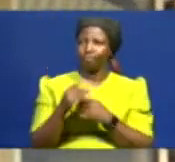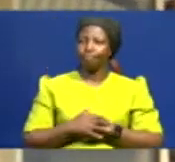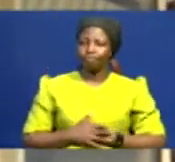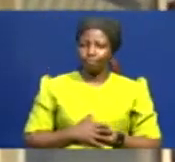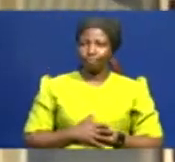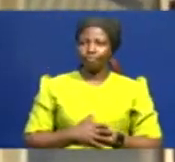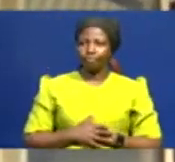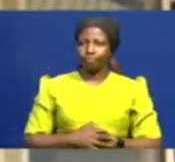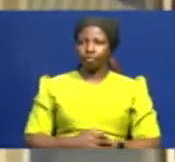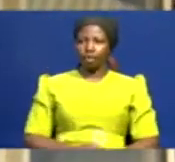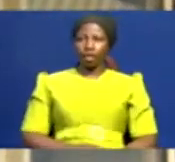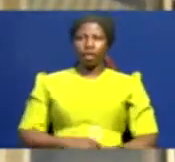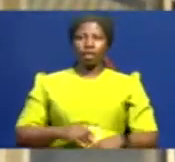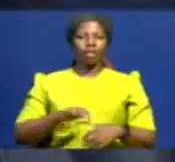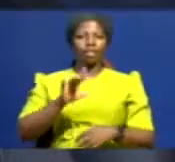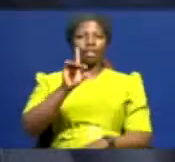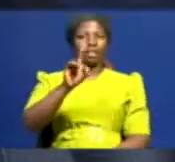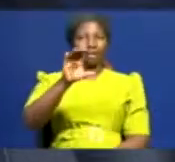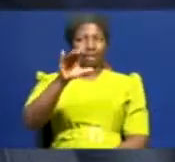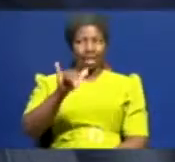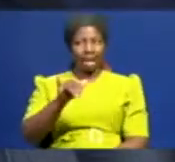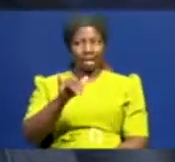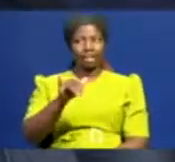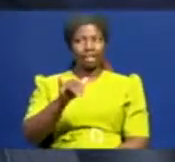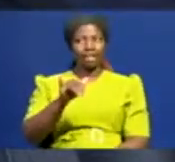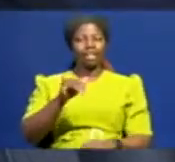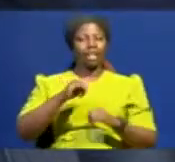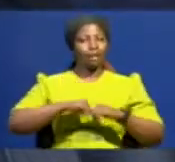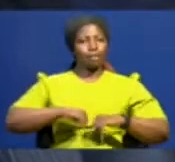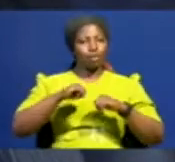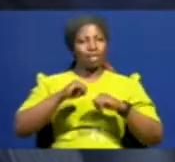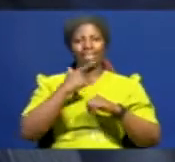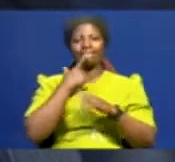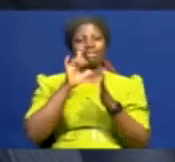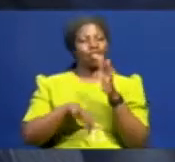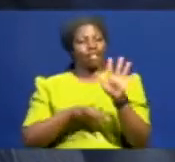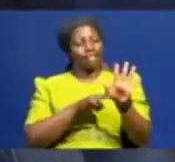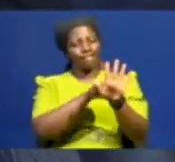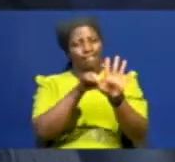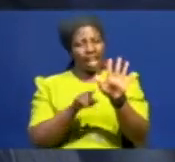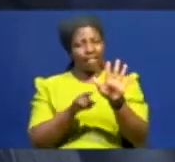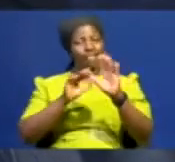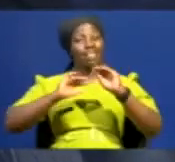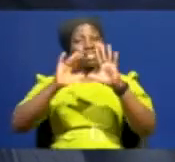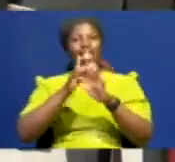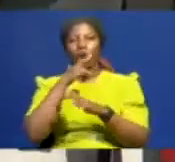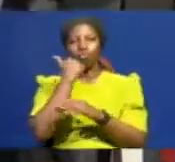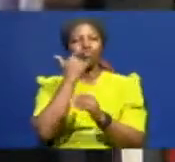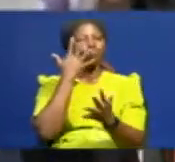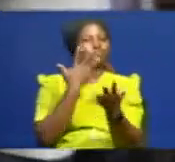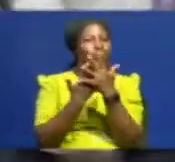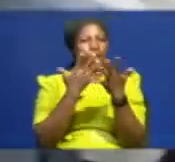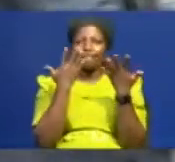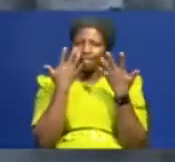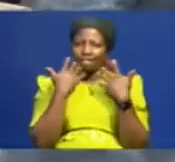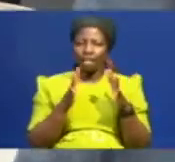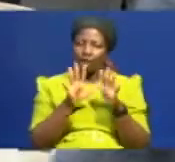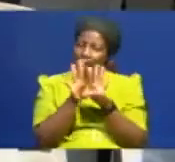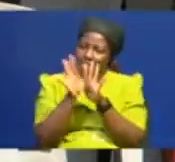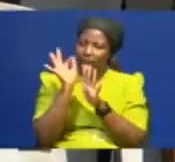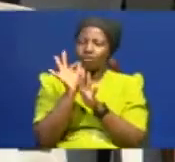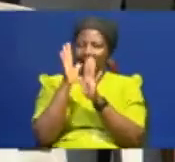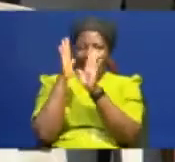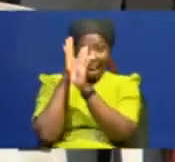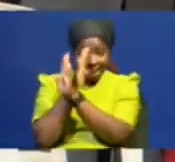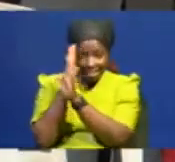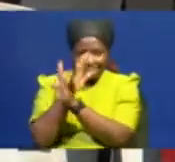Mkurugenzi wa upelelezi wa makosa ya jinai Richard Jiriot alisema walimu hao watano ambao wanazuiliwa walifumaniwa wakiwa wamejificha